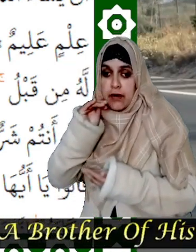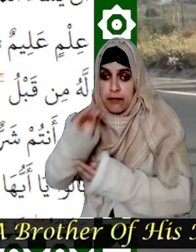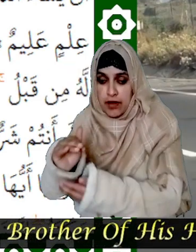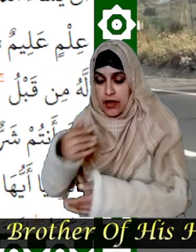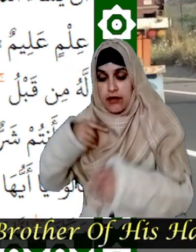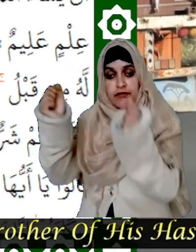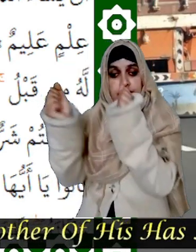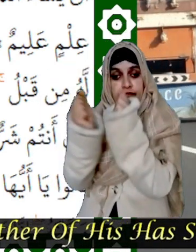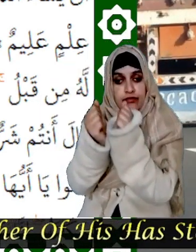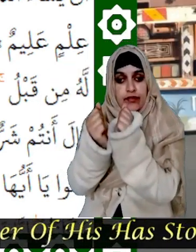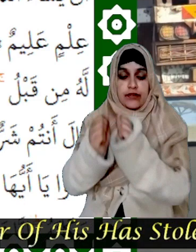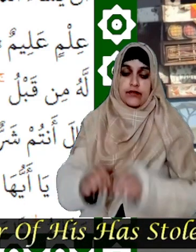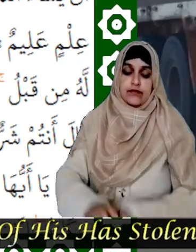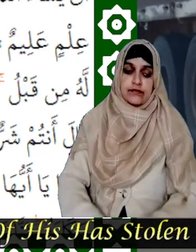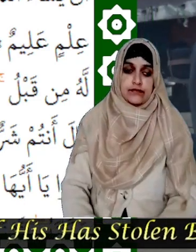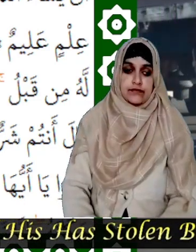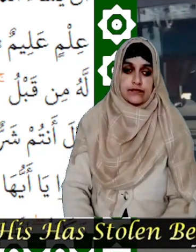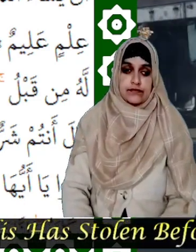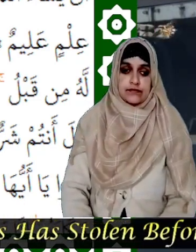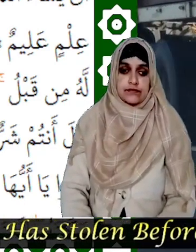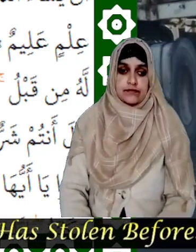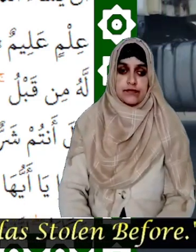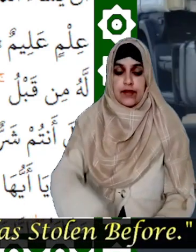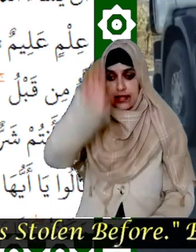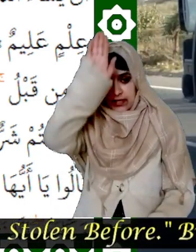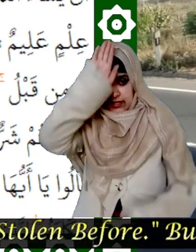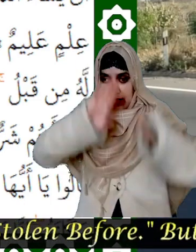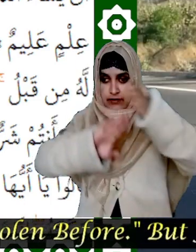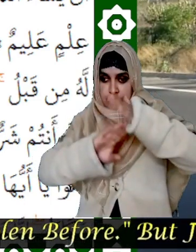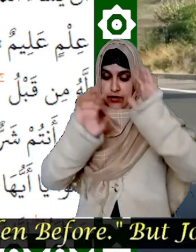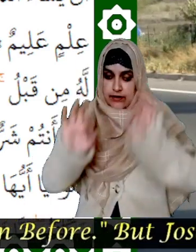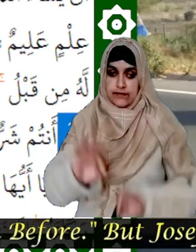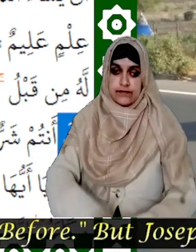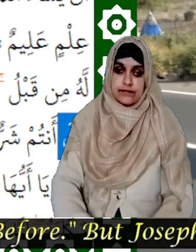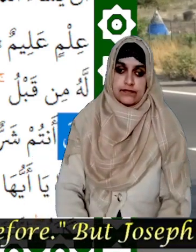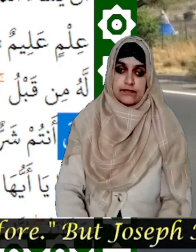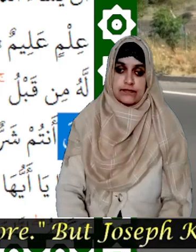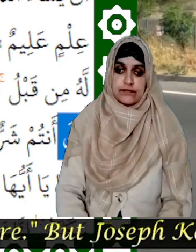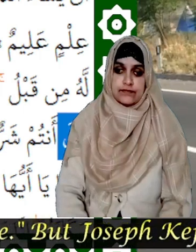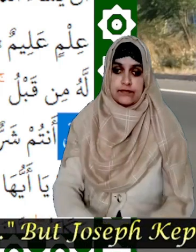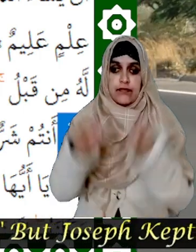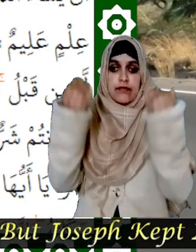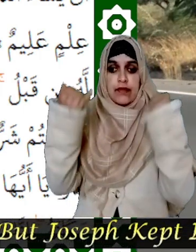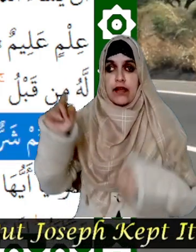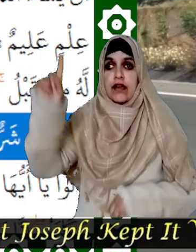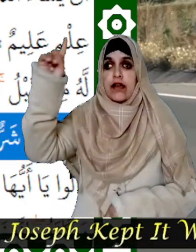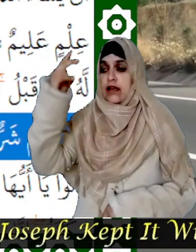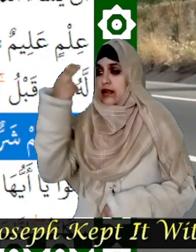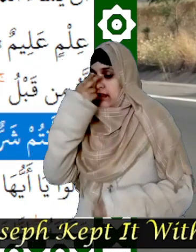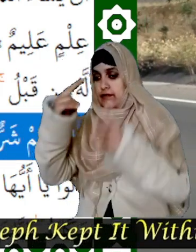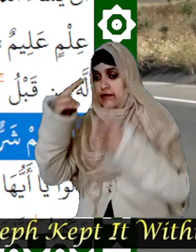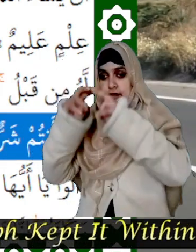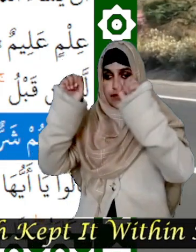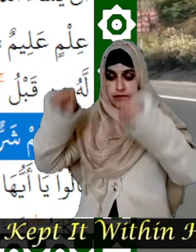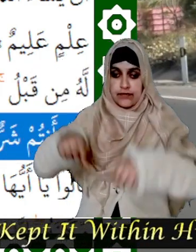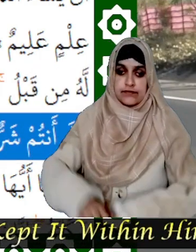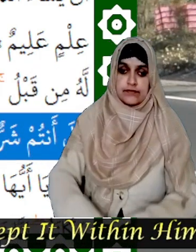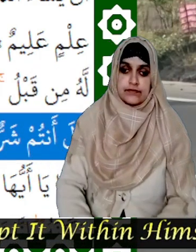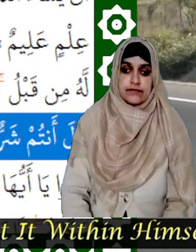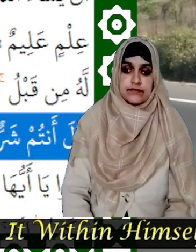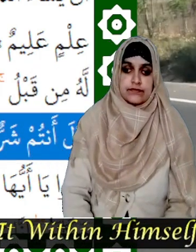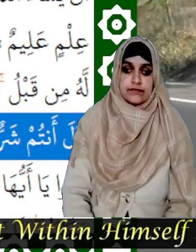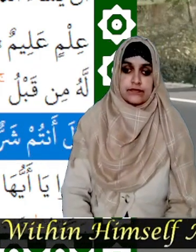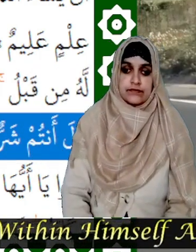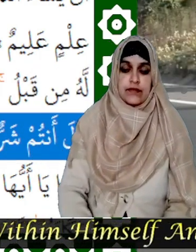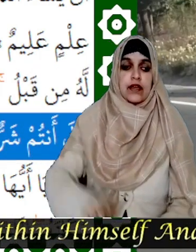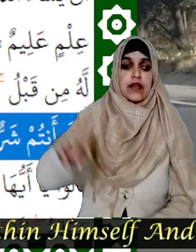غرد دي بيسيفي ولم يبدي لهم التهم ملفني قالوا هنوني جي أنتم شرون جي